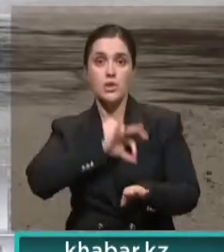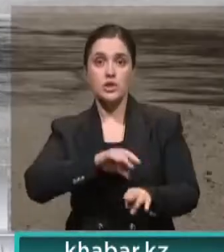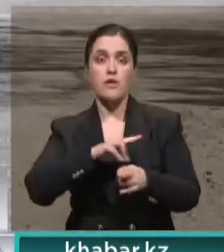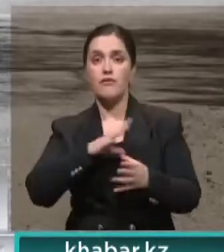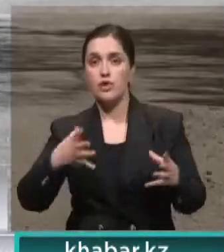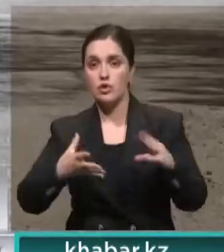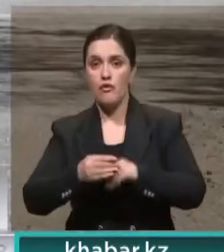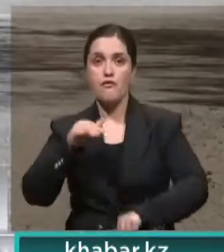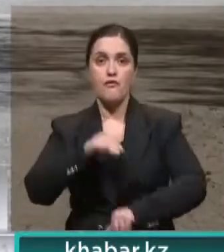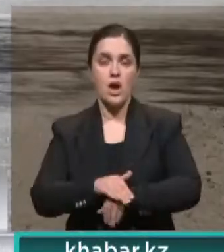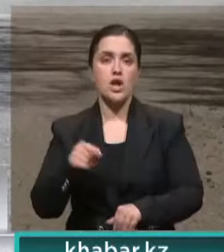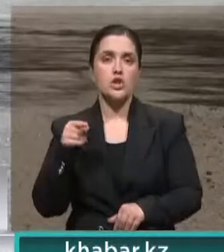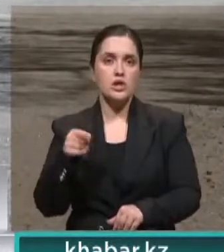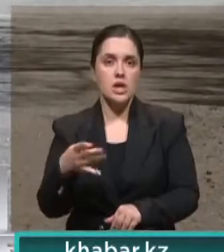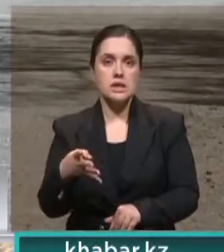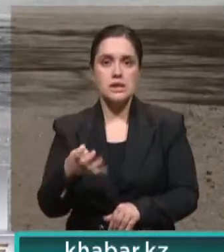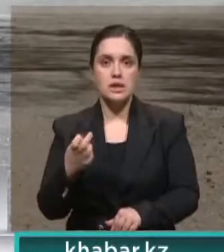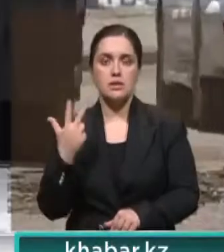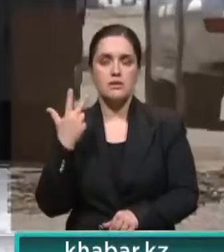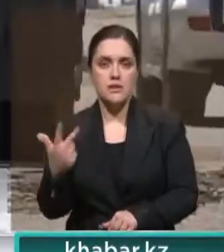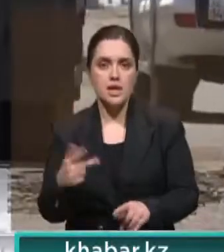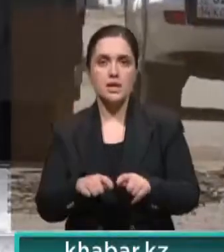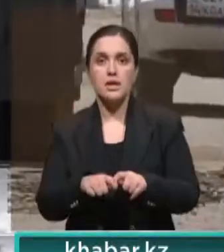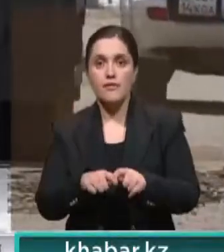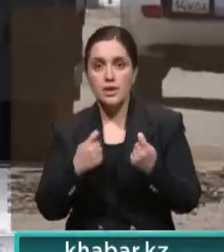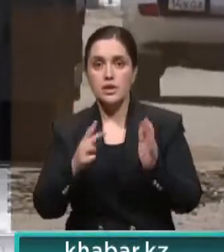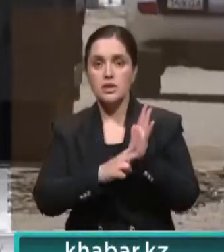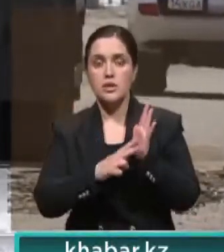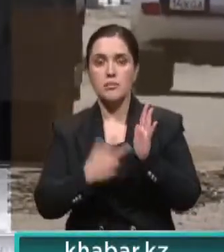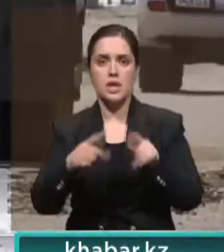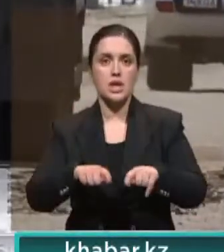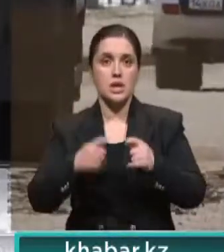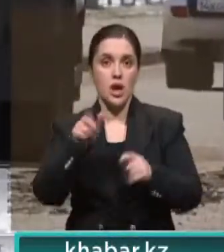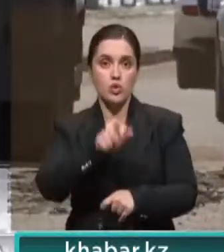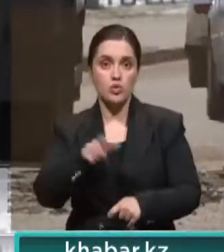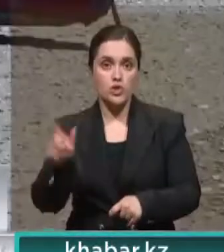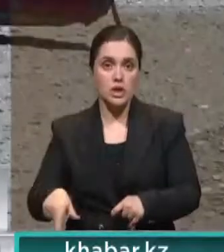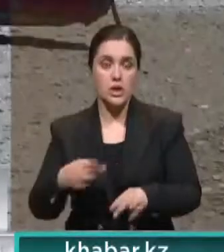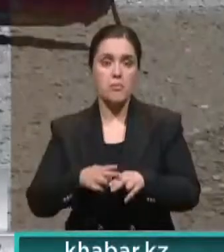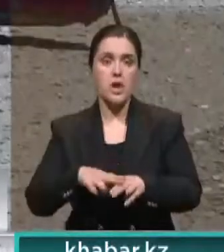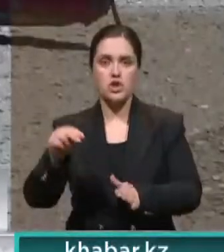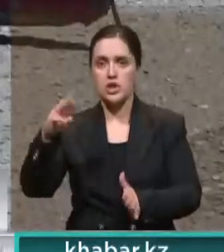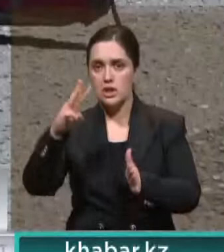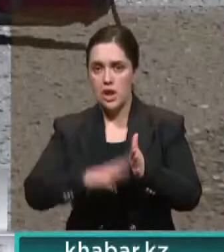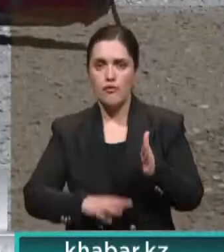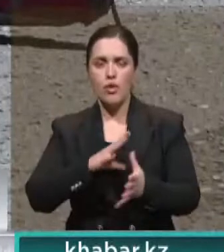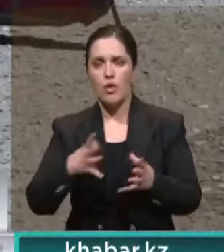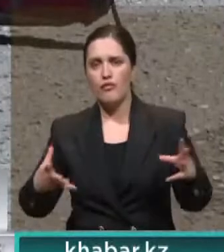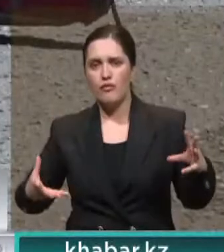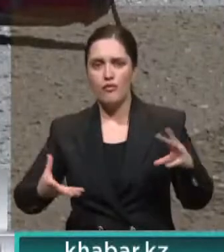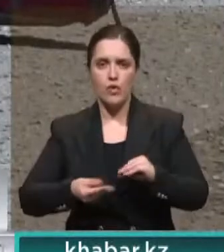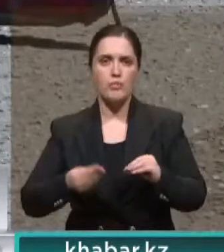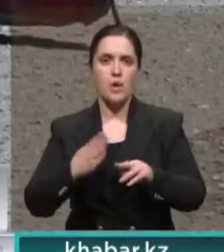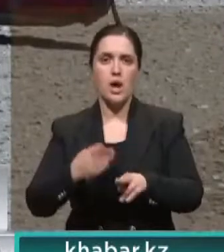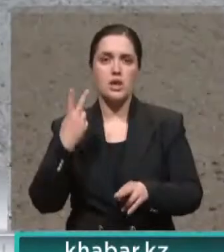итоге выявили 1403 дефекта и 73 нарушителя. На них наложили штрафы в общей сложности